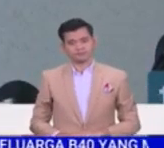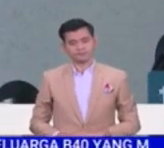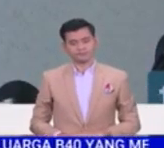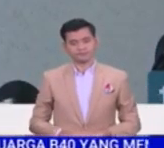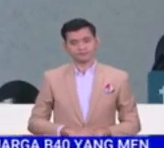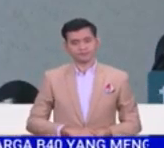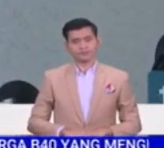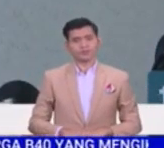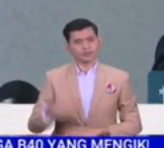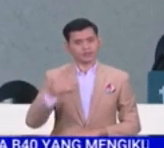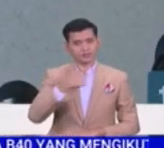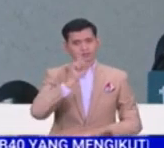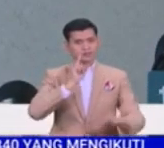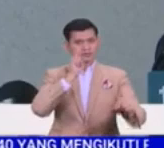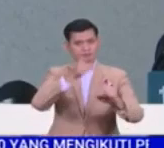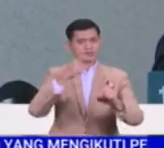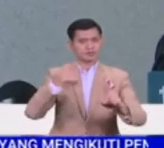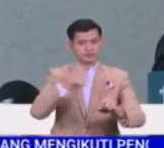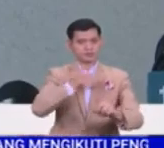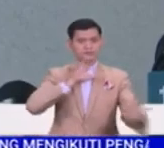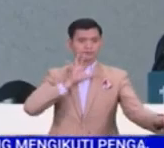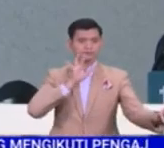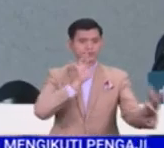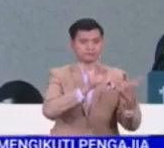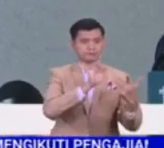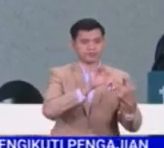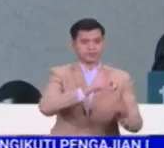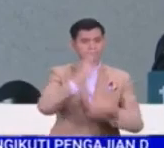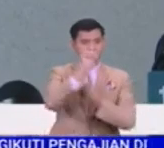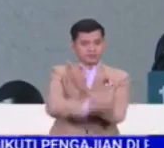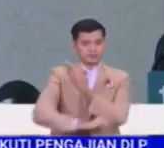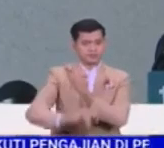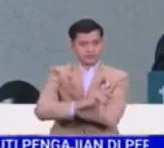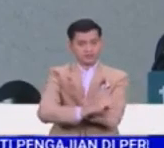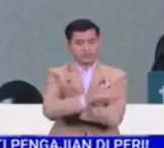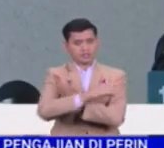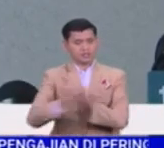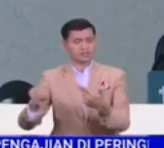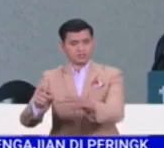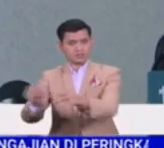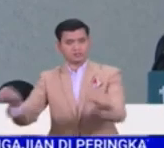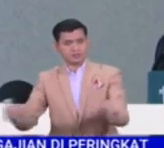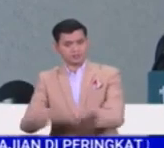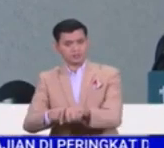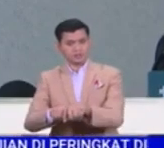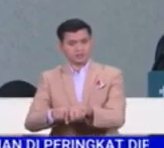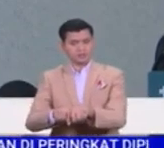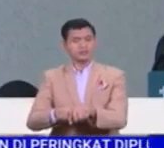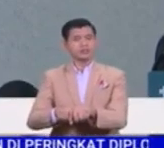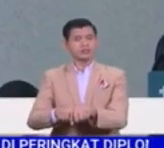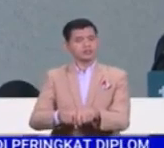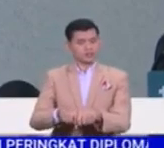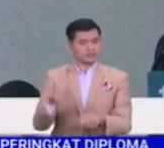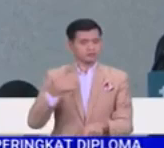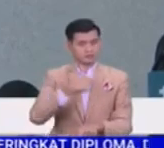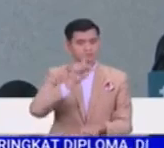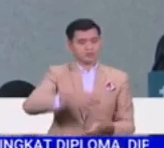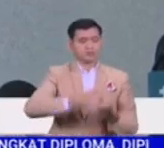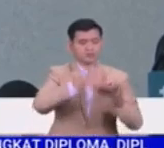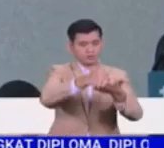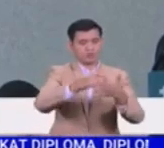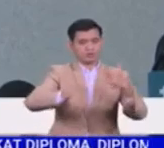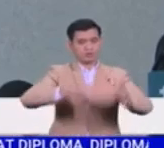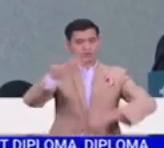tinggi, kita kena rapatkan jurang antara negeri-negeri, wilayah-wilayah yang pernah negara kita, antara bandar, luar bandar,